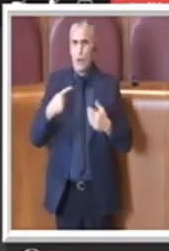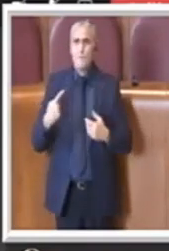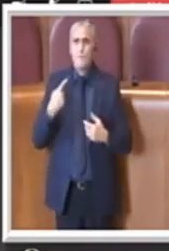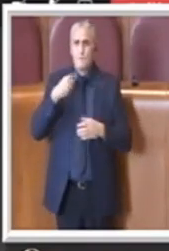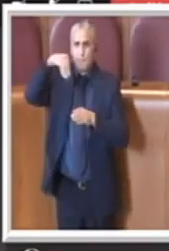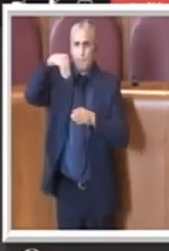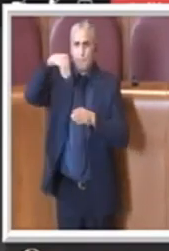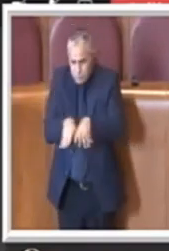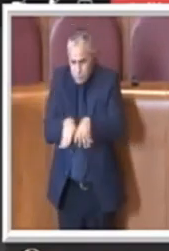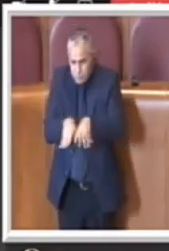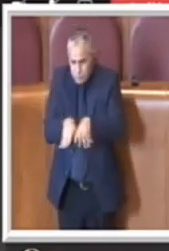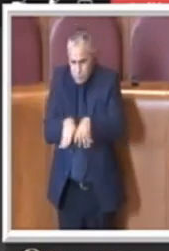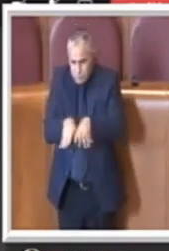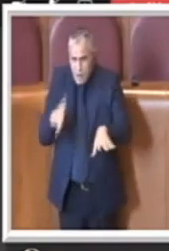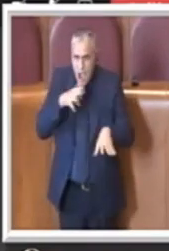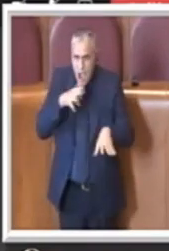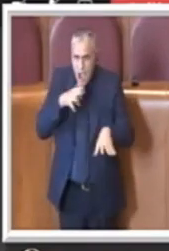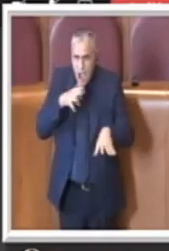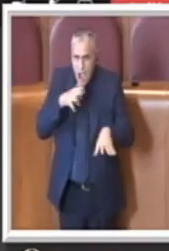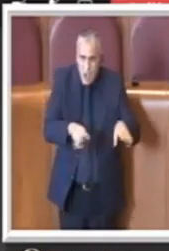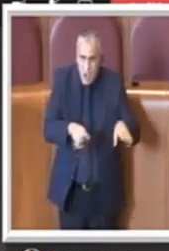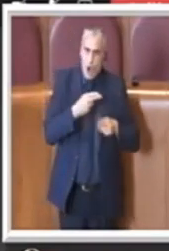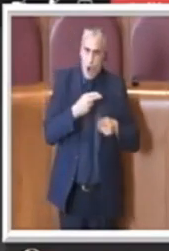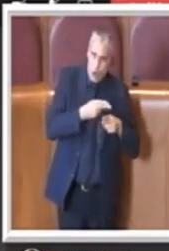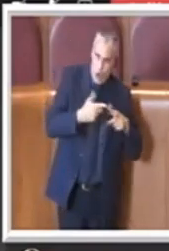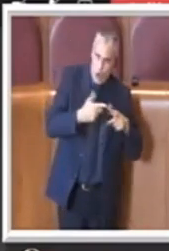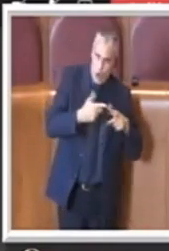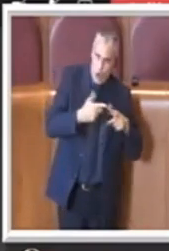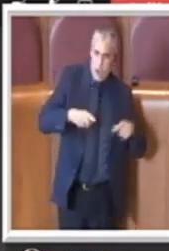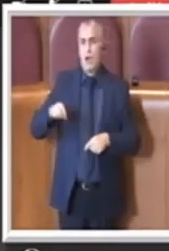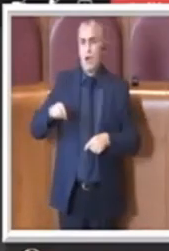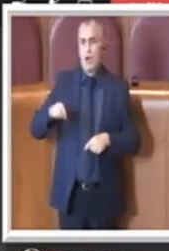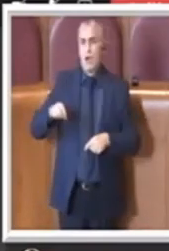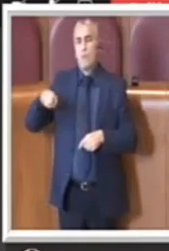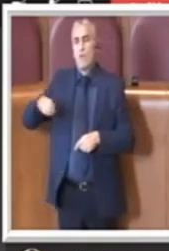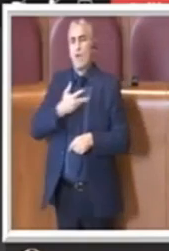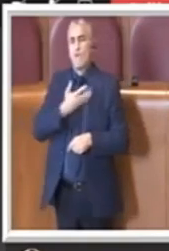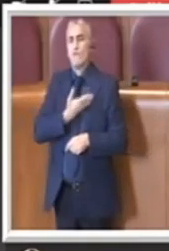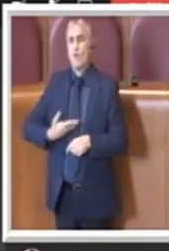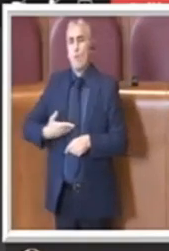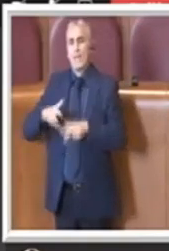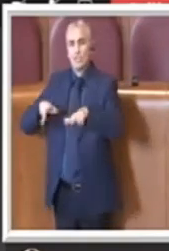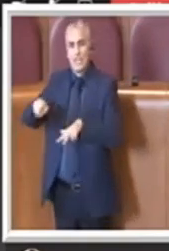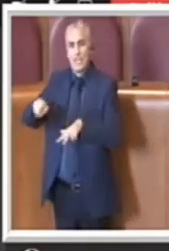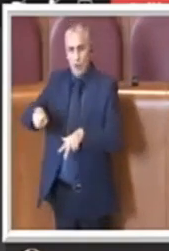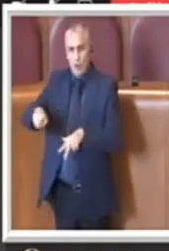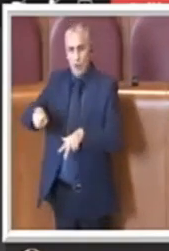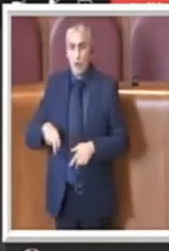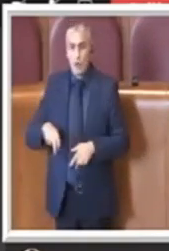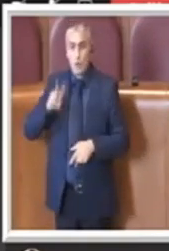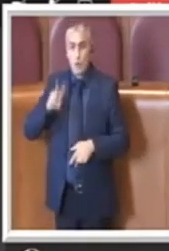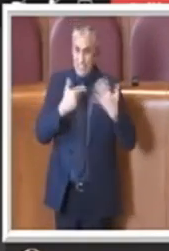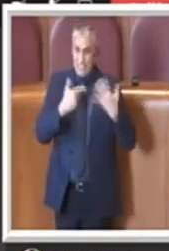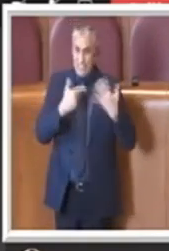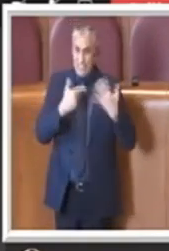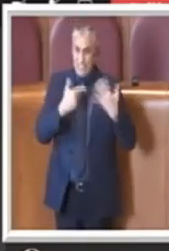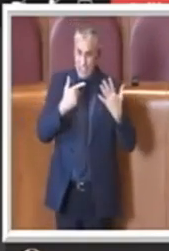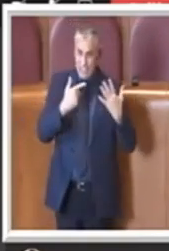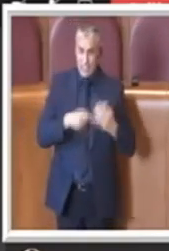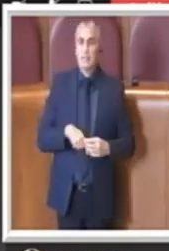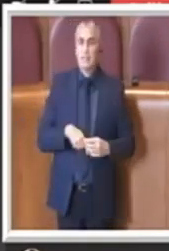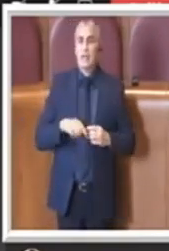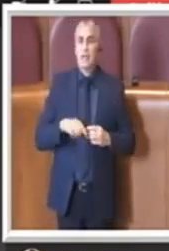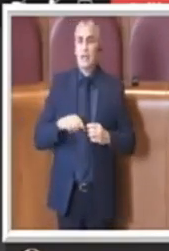per roma e fiumicino nel 2017 erano al 41,5 per cento nel 2018 al